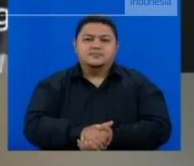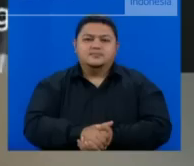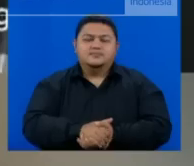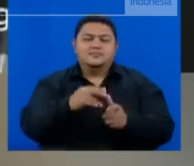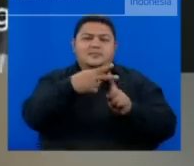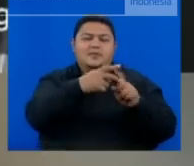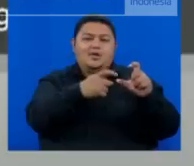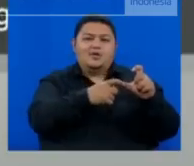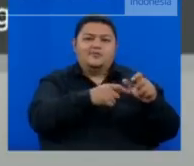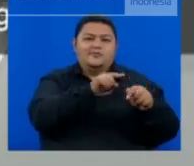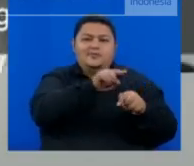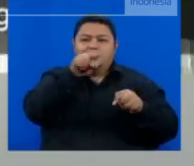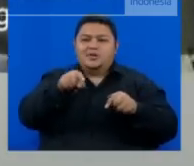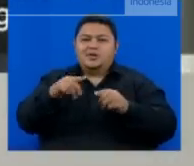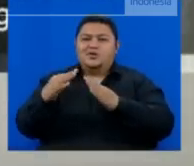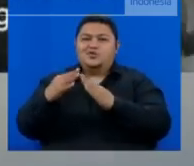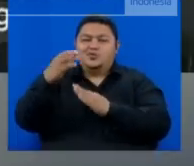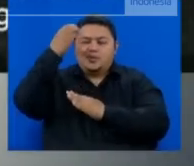FS menuju ke rumah dinas Duren 3.